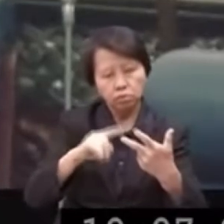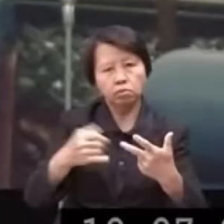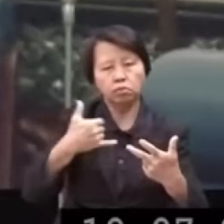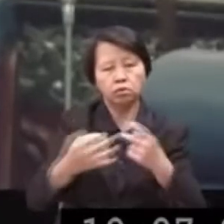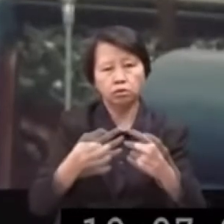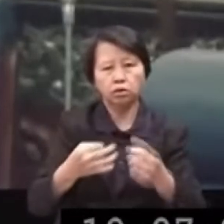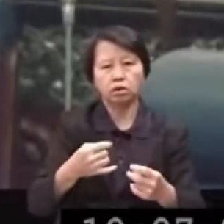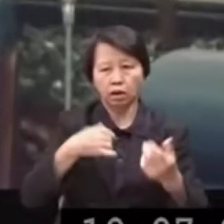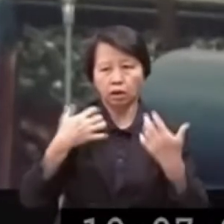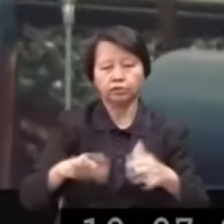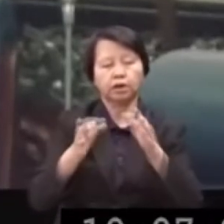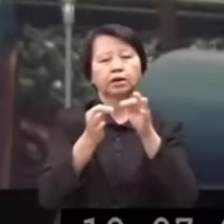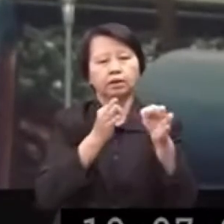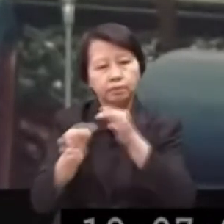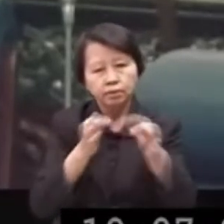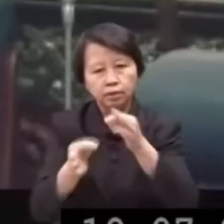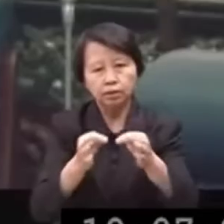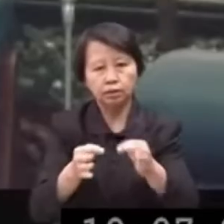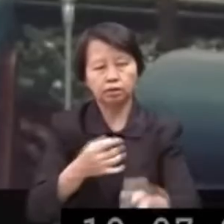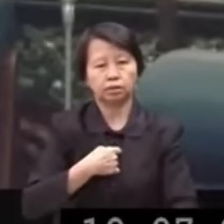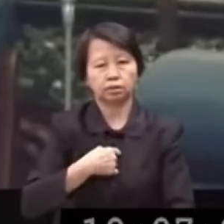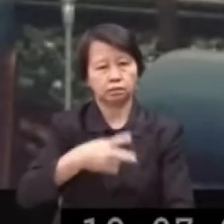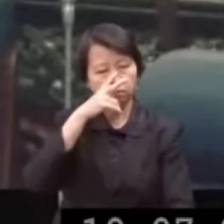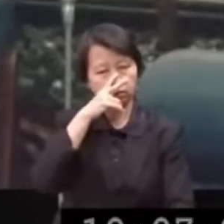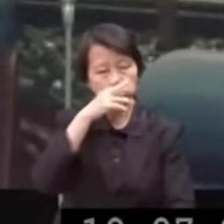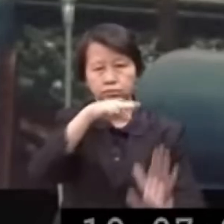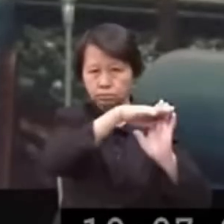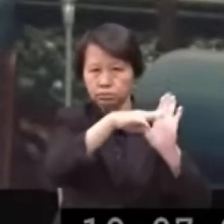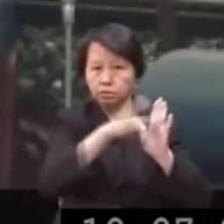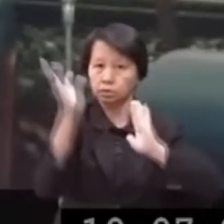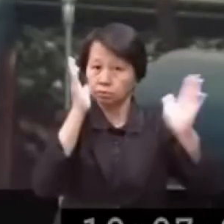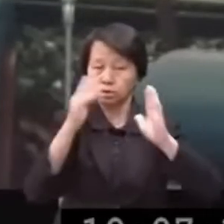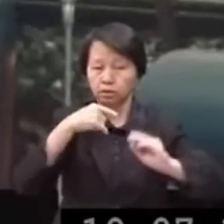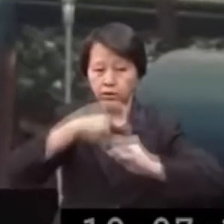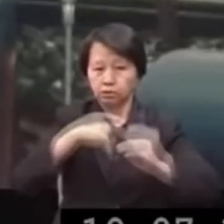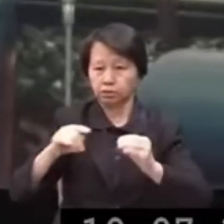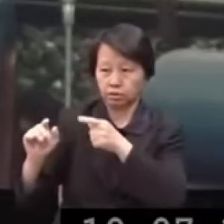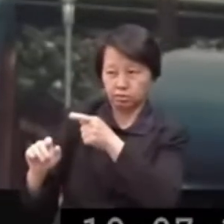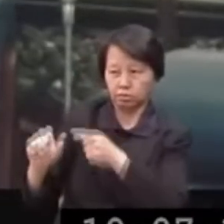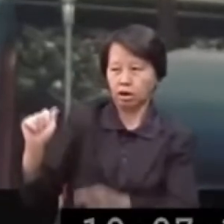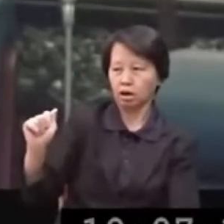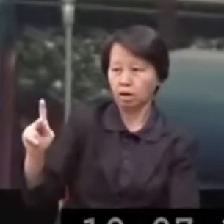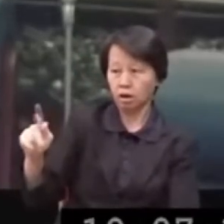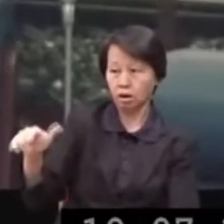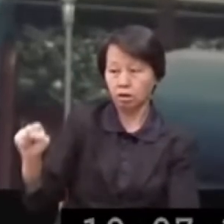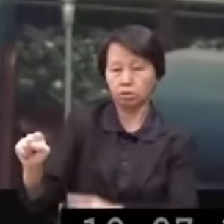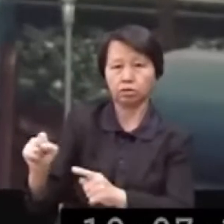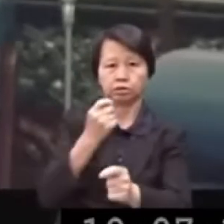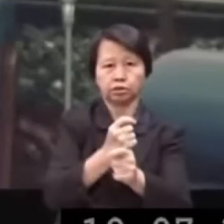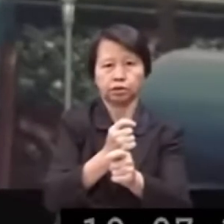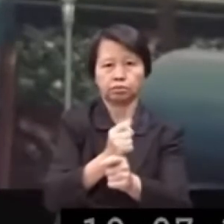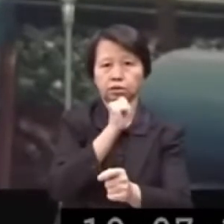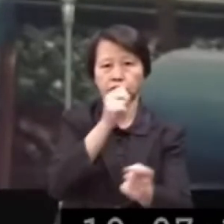saya telah menjelaskan bahwa pendirian dan prinsip Malaysia berhubung dengan aukes ini adalah tetap dan tidak